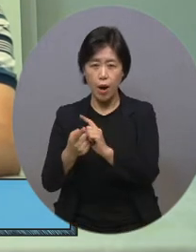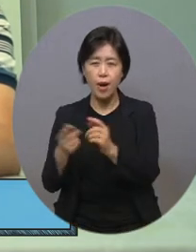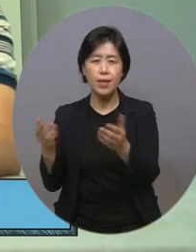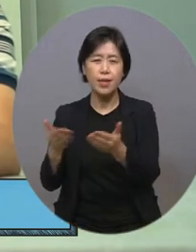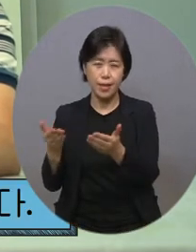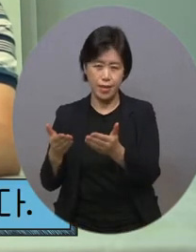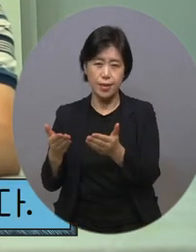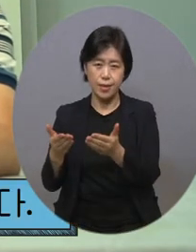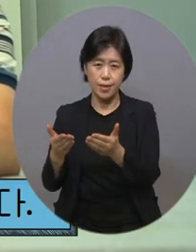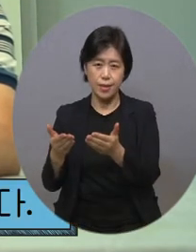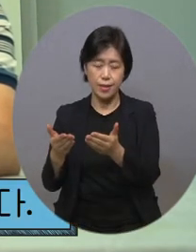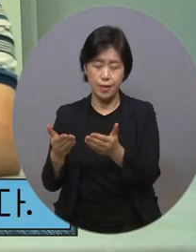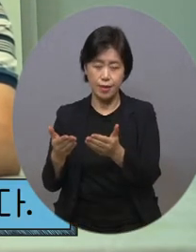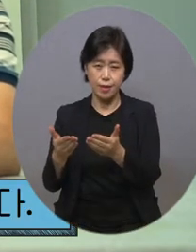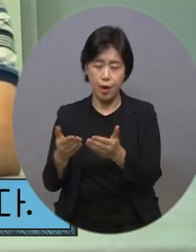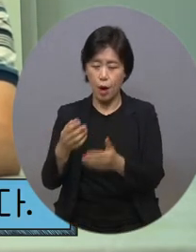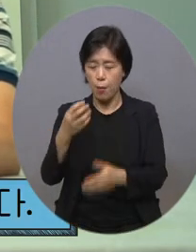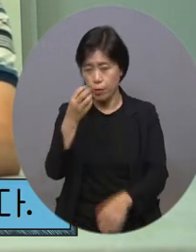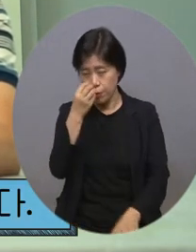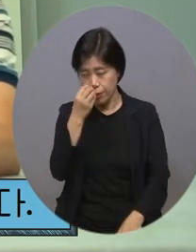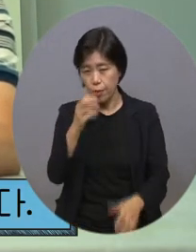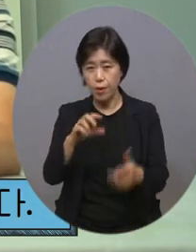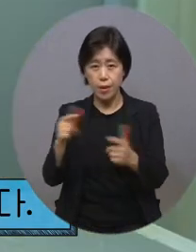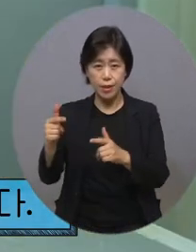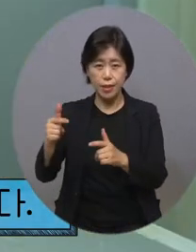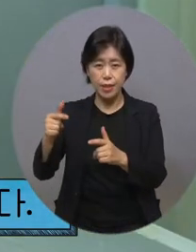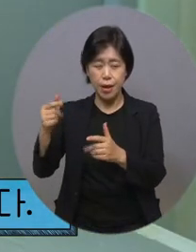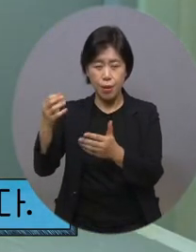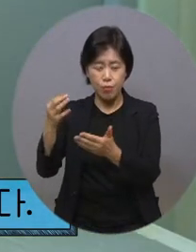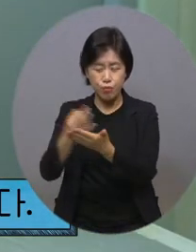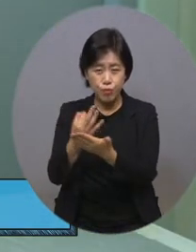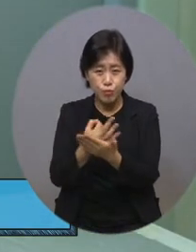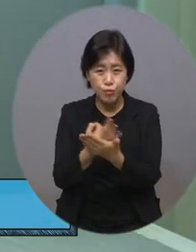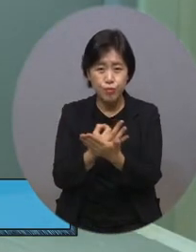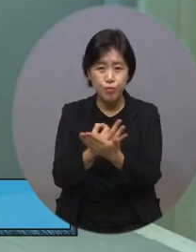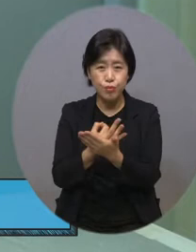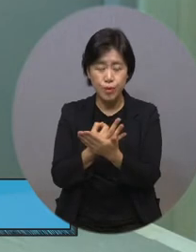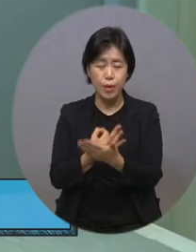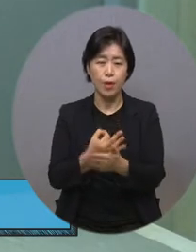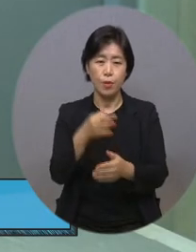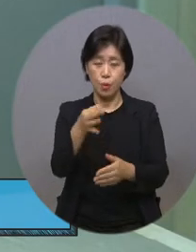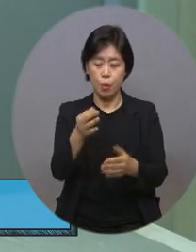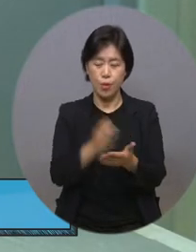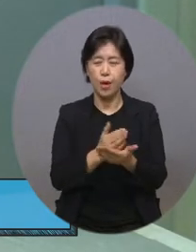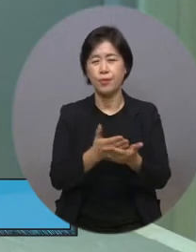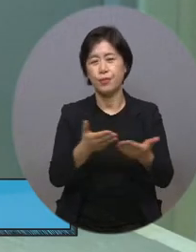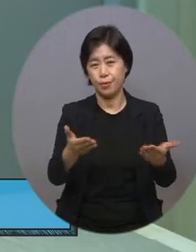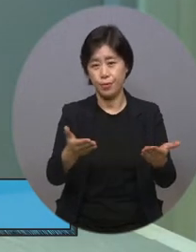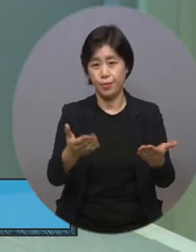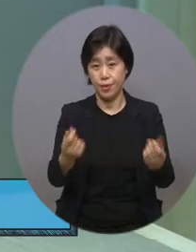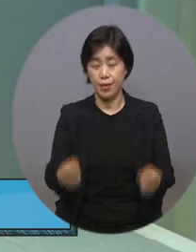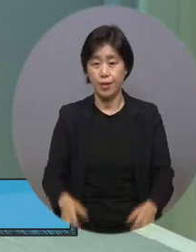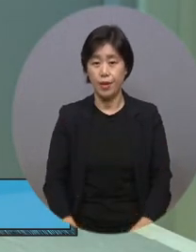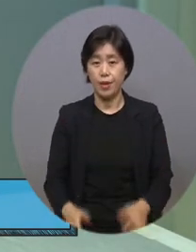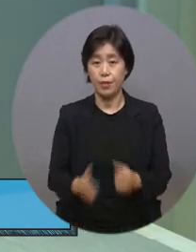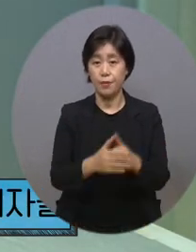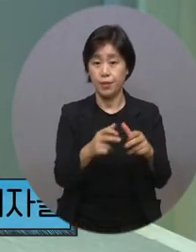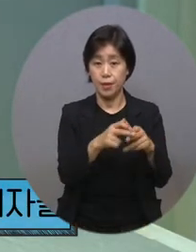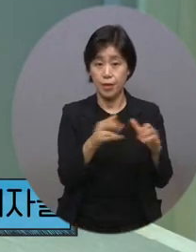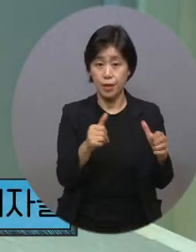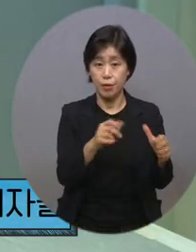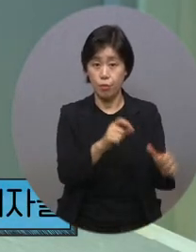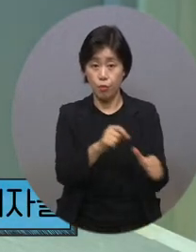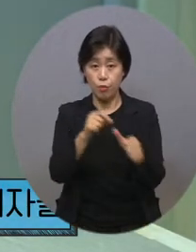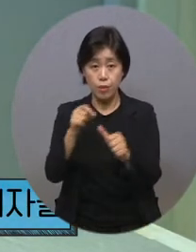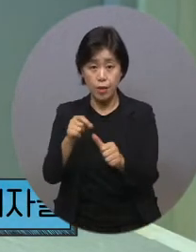판매를 해서 그 수익으로 장애인들의 월급을 주는 주식회사입니다. 그렇기 때문에 저희가 장애인을 고용해서